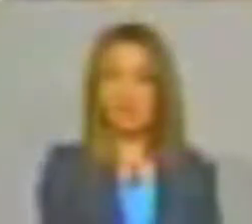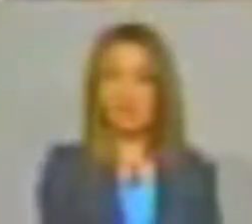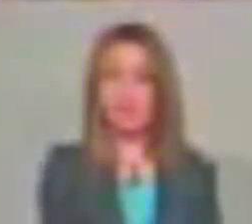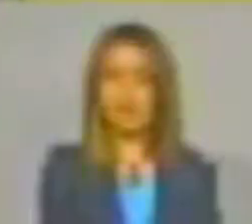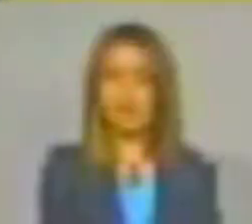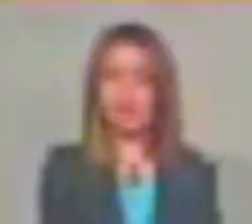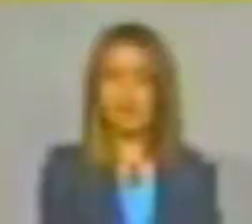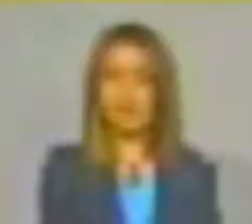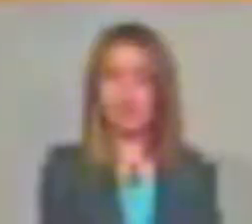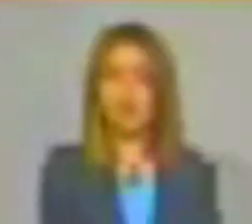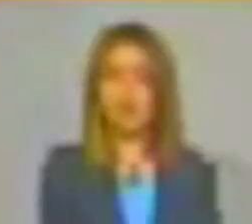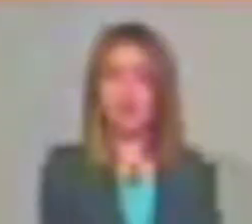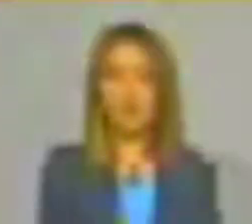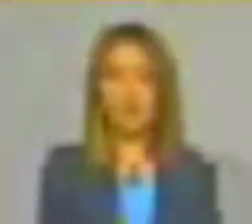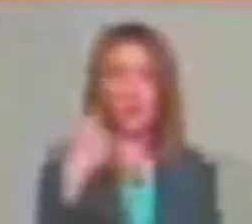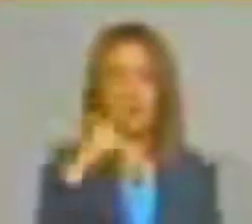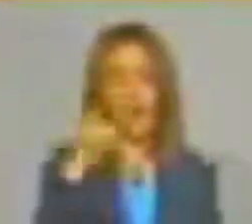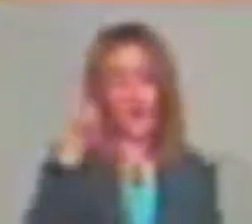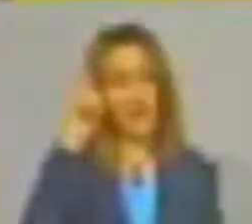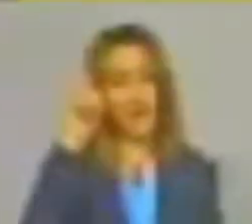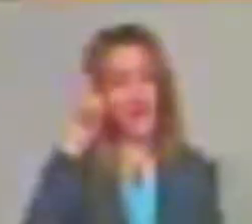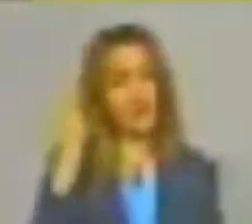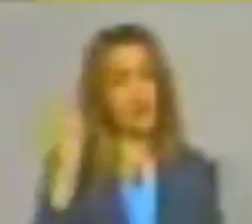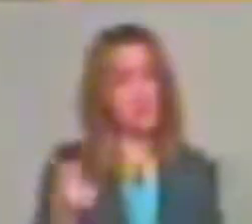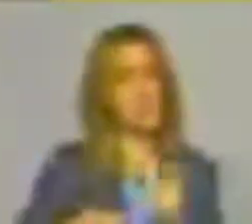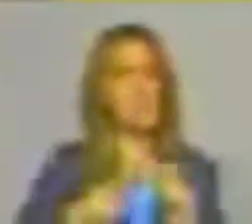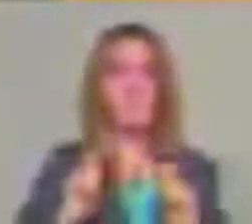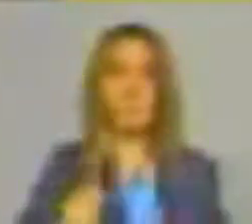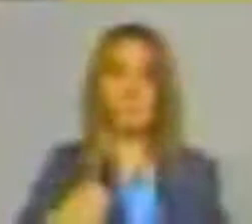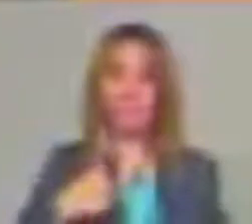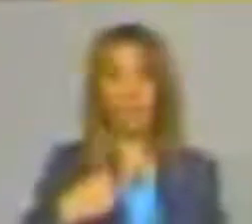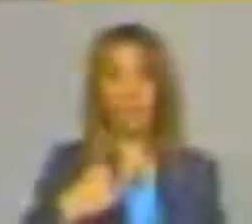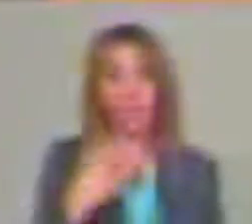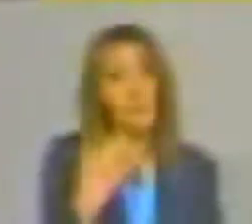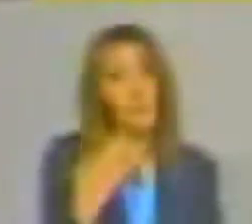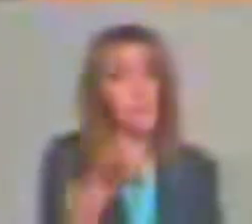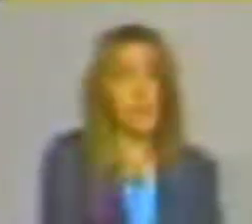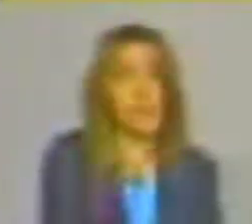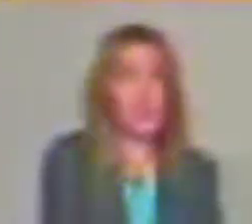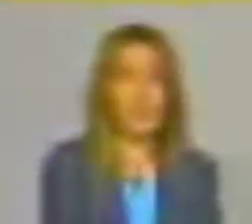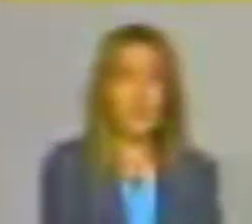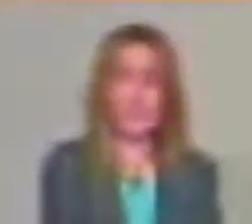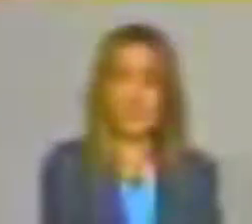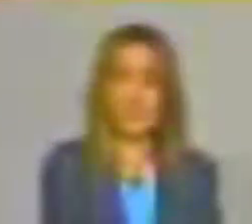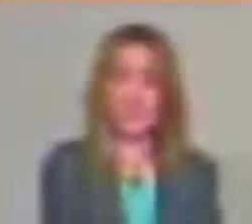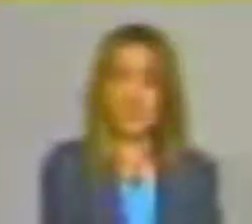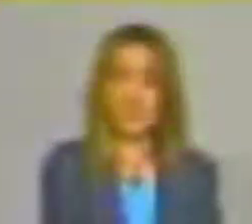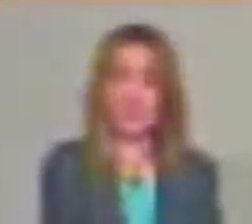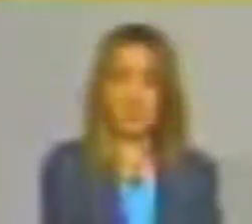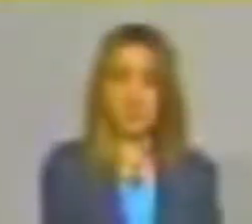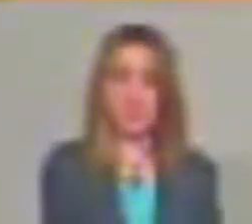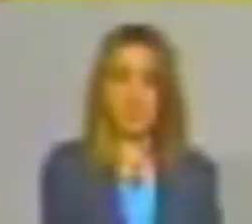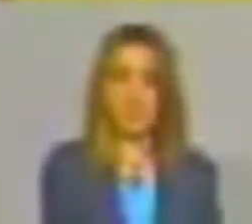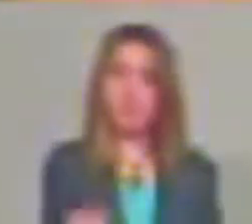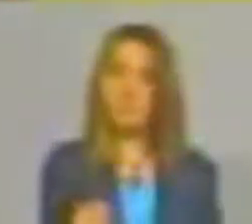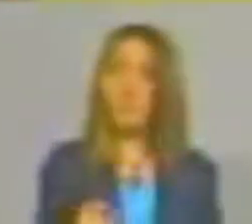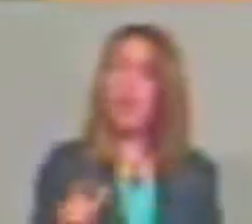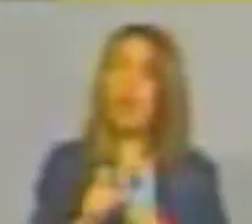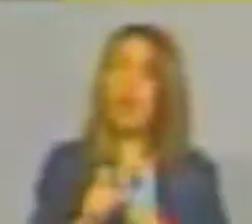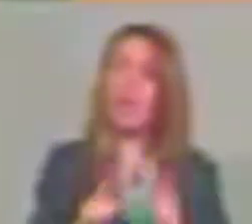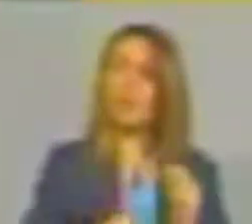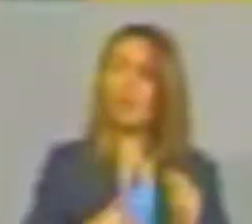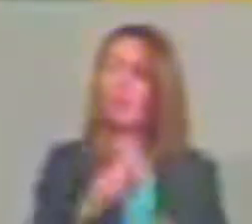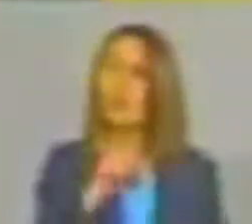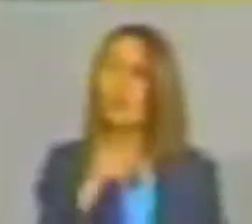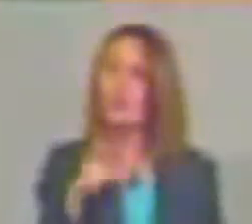Onun için aklınızı başınıza toplayın, benden söylemesi. Şimdi Erkan Mumcu bu lafları